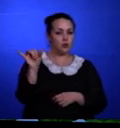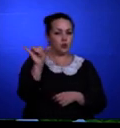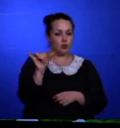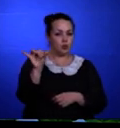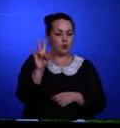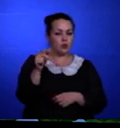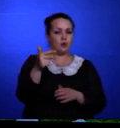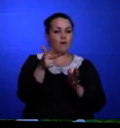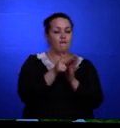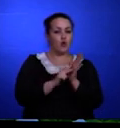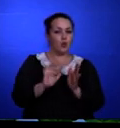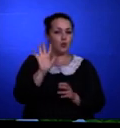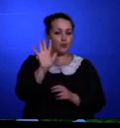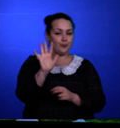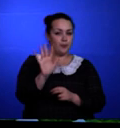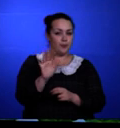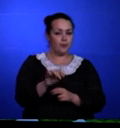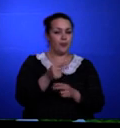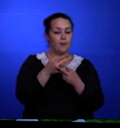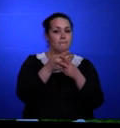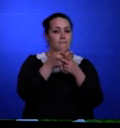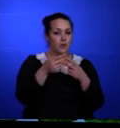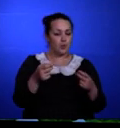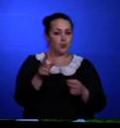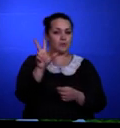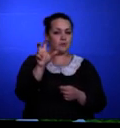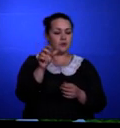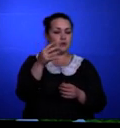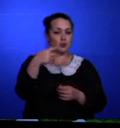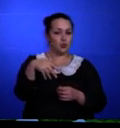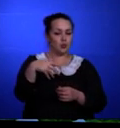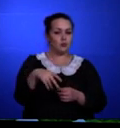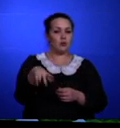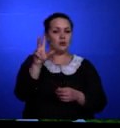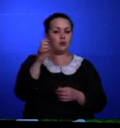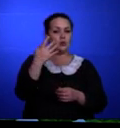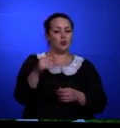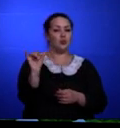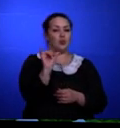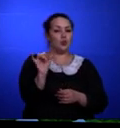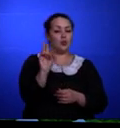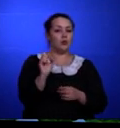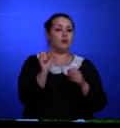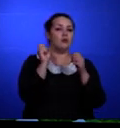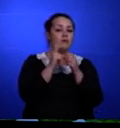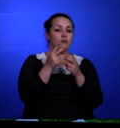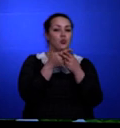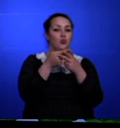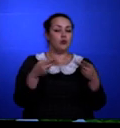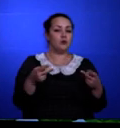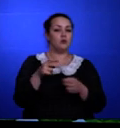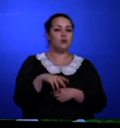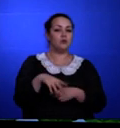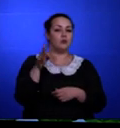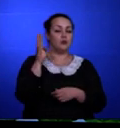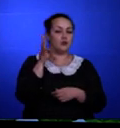85 340 340 умножить на 12 у вас получилось